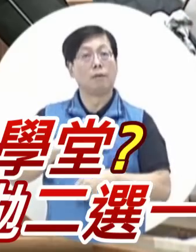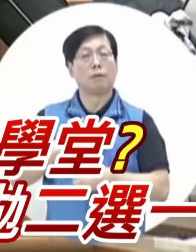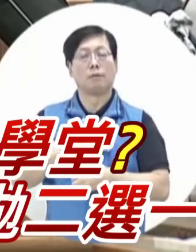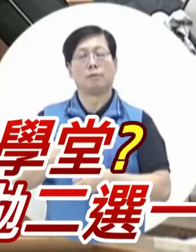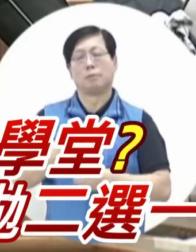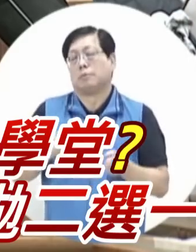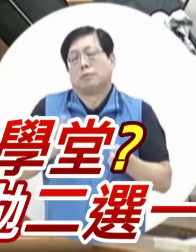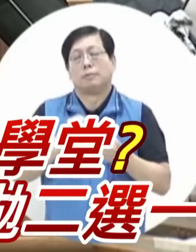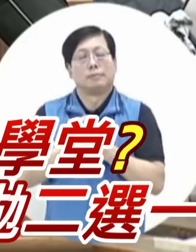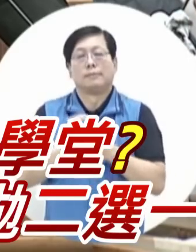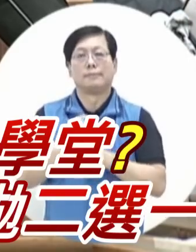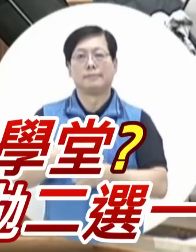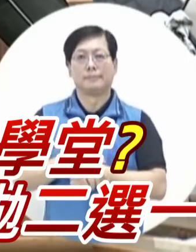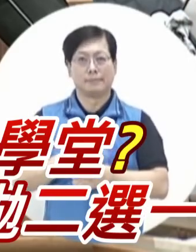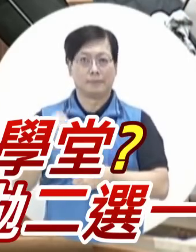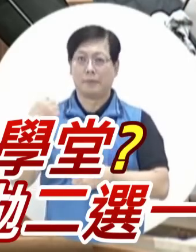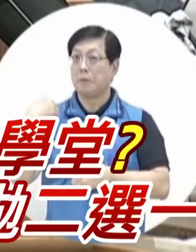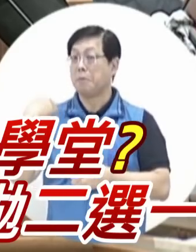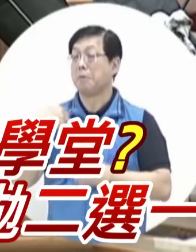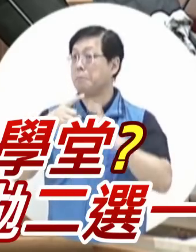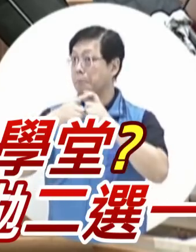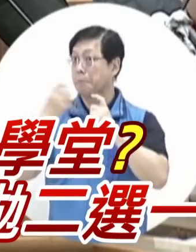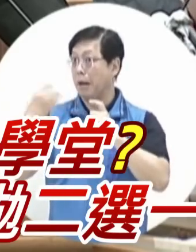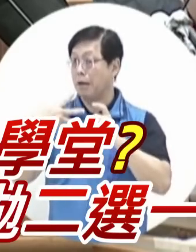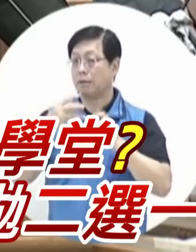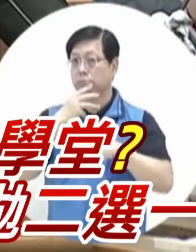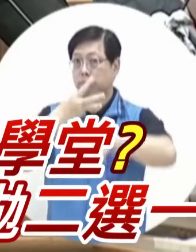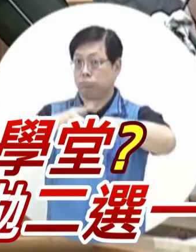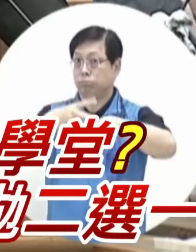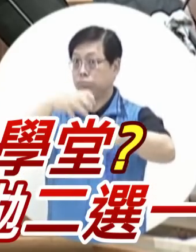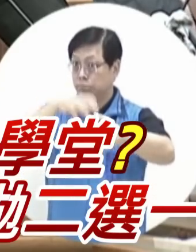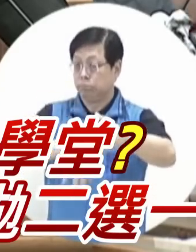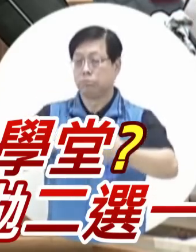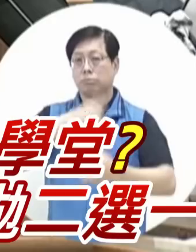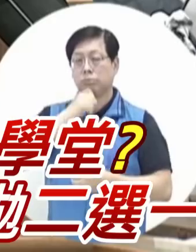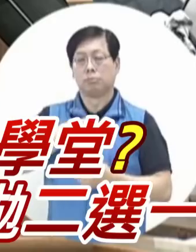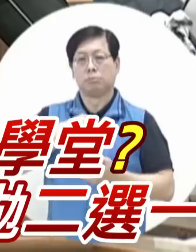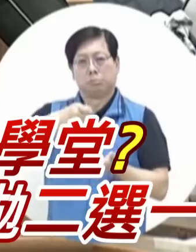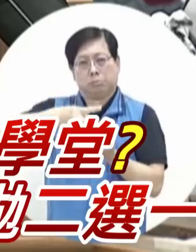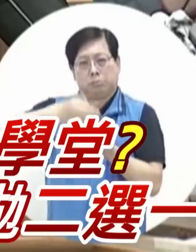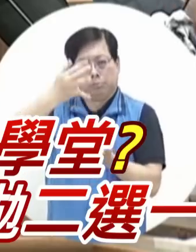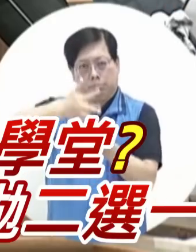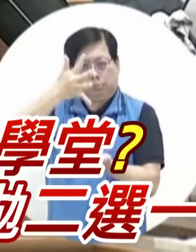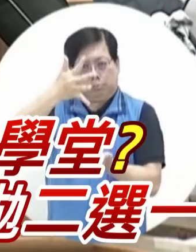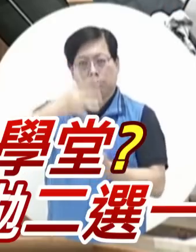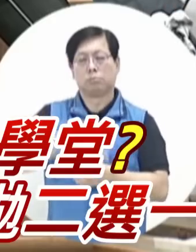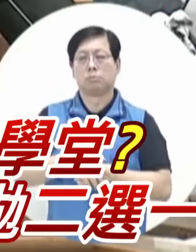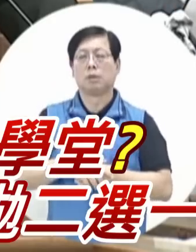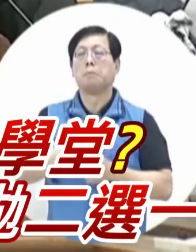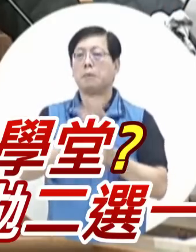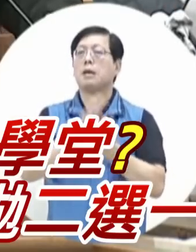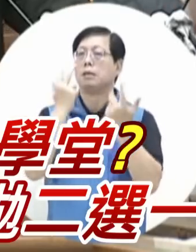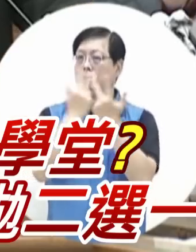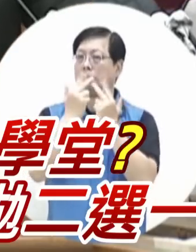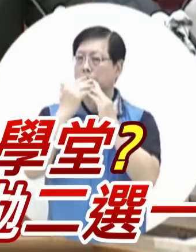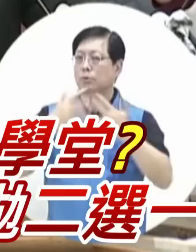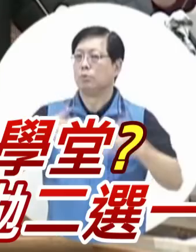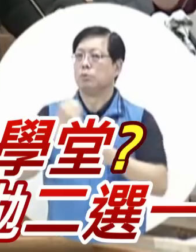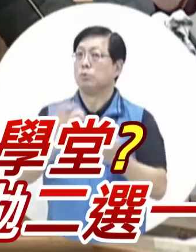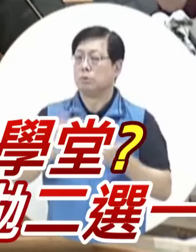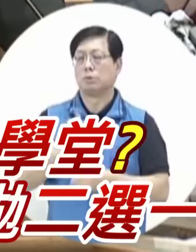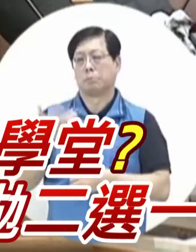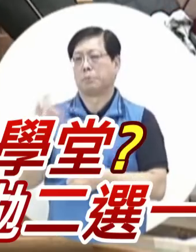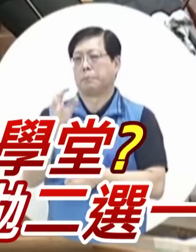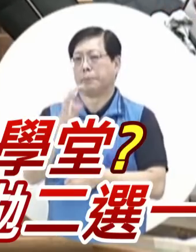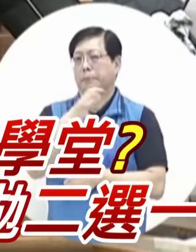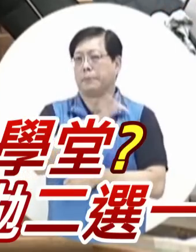关系，你不知道哈。昨天你光是回答我的质询，三分钟之内就跳针重复了五次，为新北市多做事，一直讲重